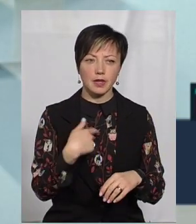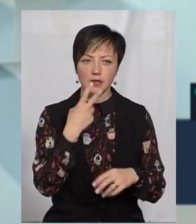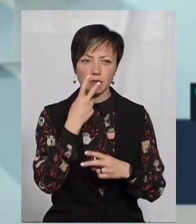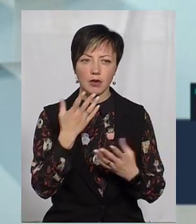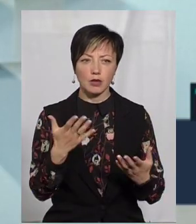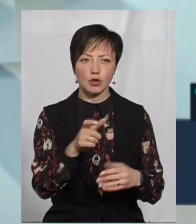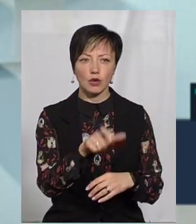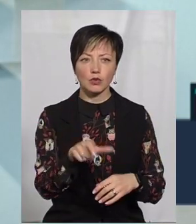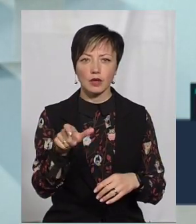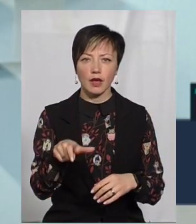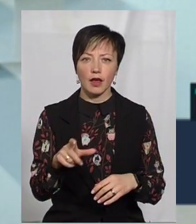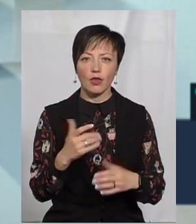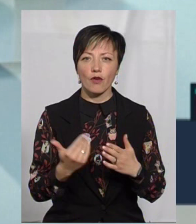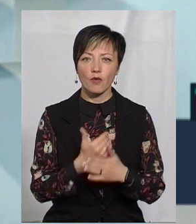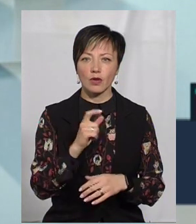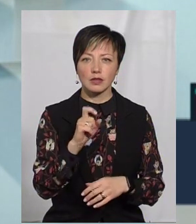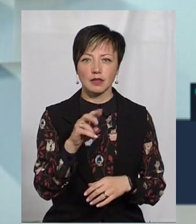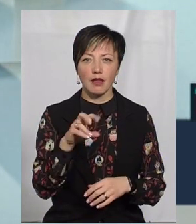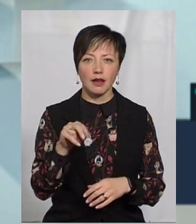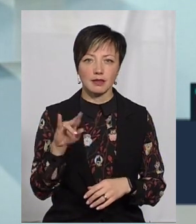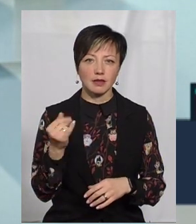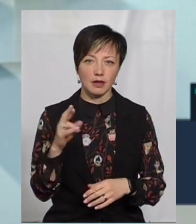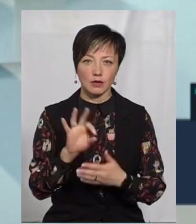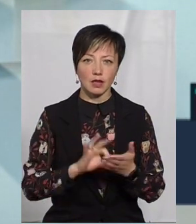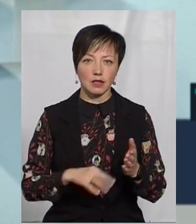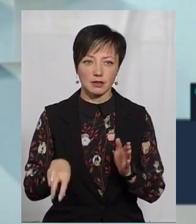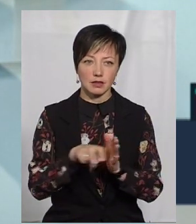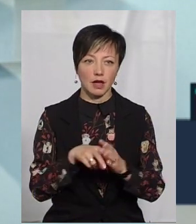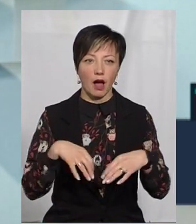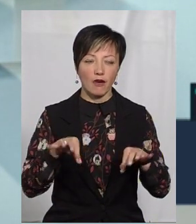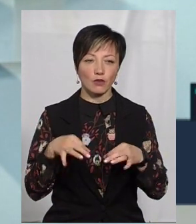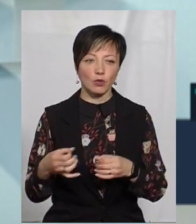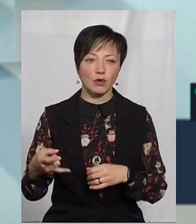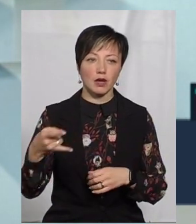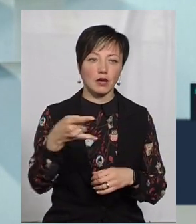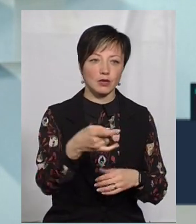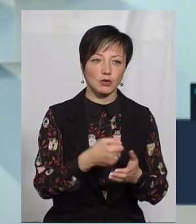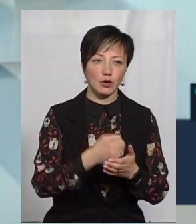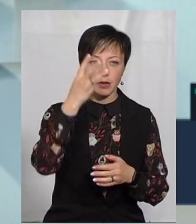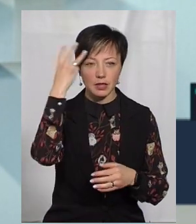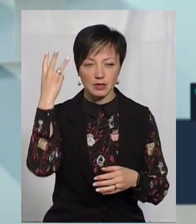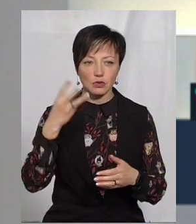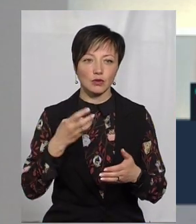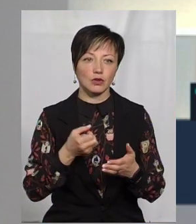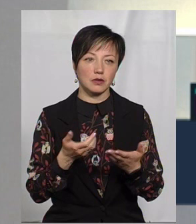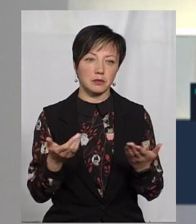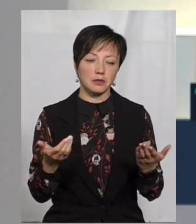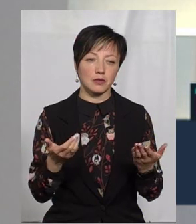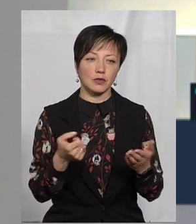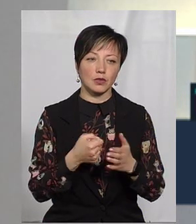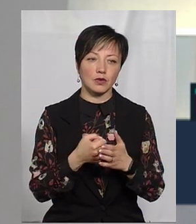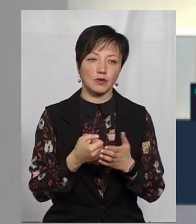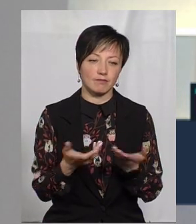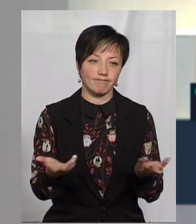тих людей з Нової Зеландії чи звідки там мали приїхати, і от вони одразу сідають на авто, їдуть 4 години до Хмельницького, потім від 5 годин,